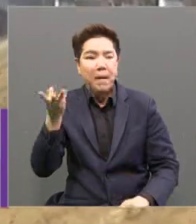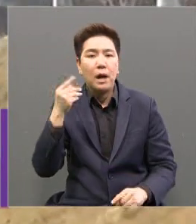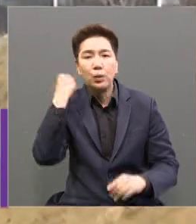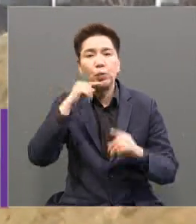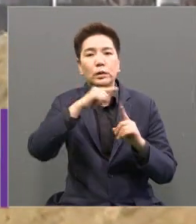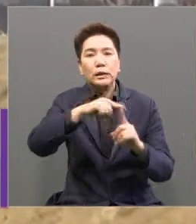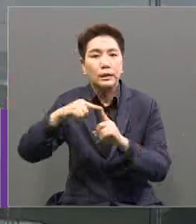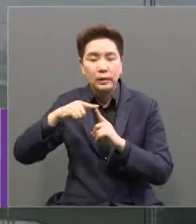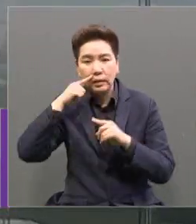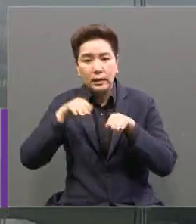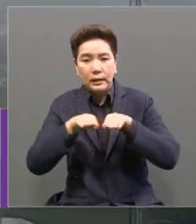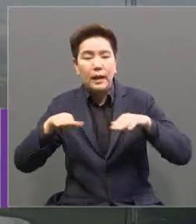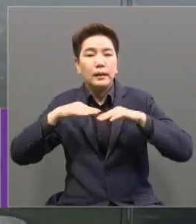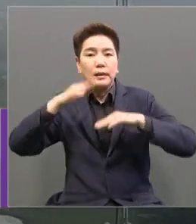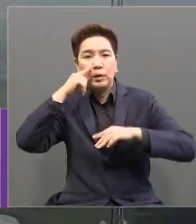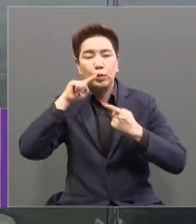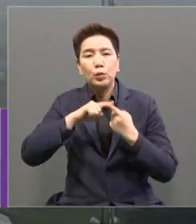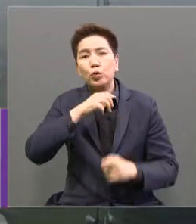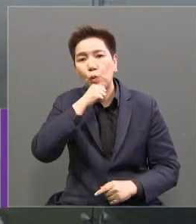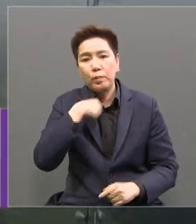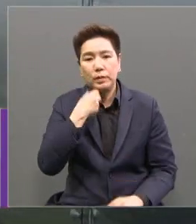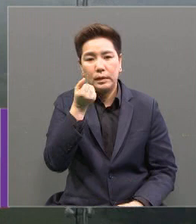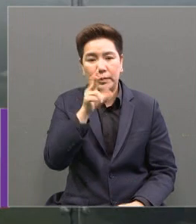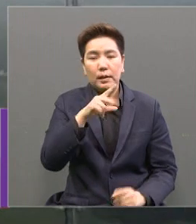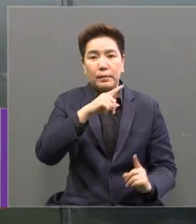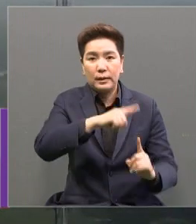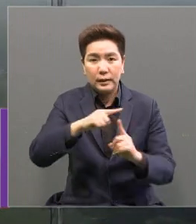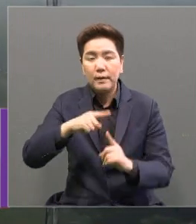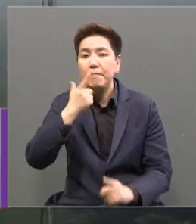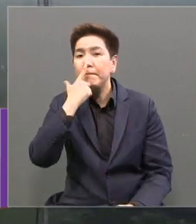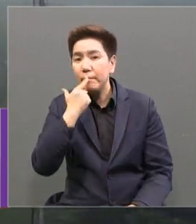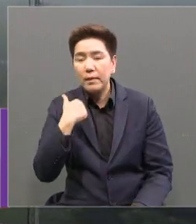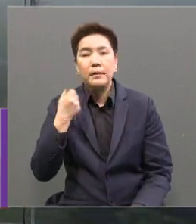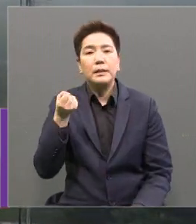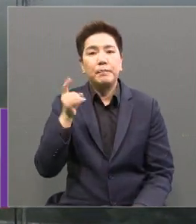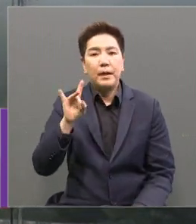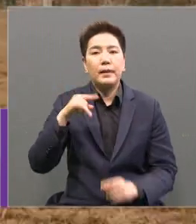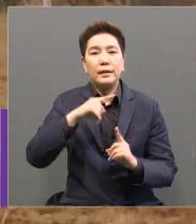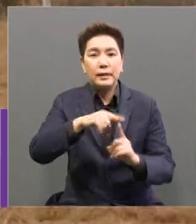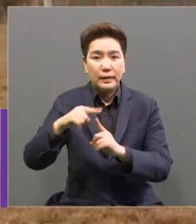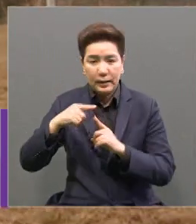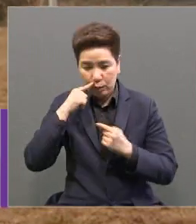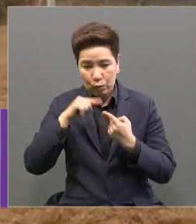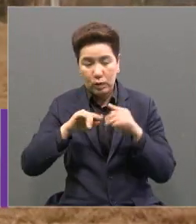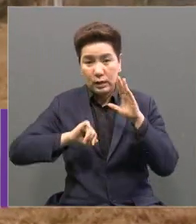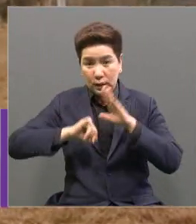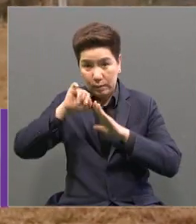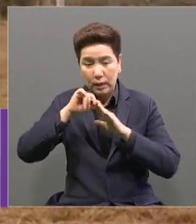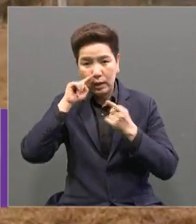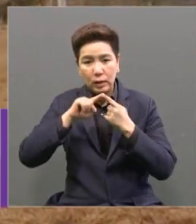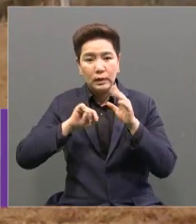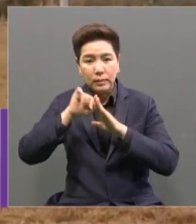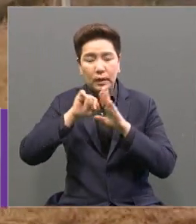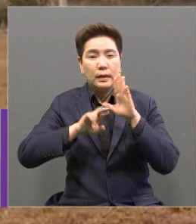เกือบทุกพื้นที่เกินมาตรฐานในระดับสีส้ม13พื้นที่และสีแดงมี 18พื้นที่บริเวณจังหวัดเชียงใหม่